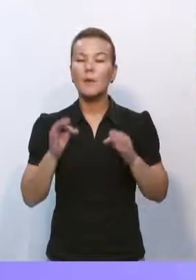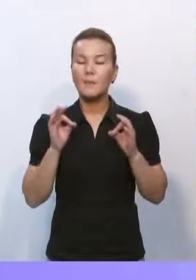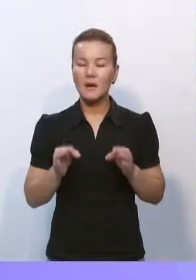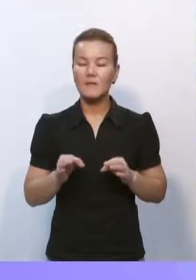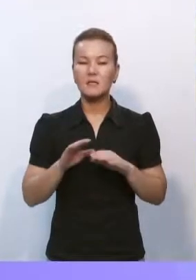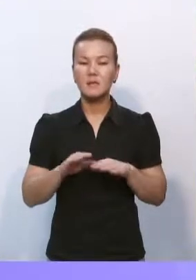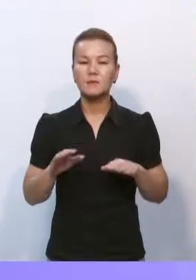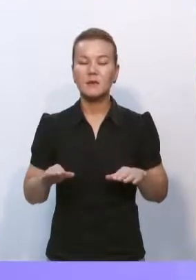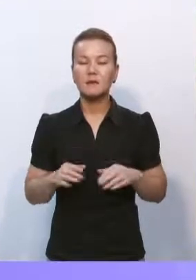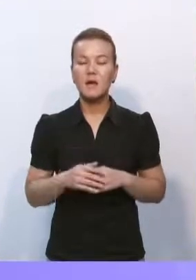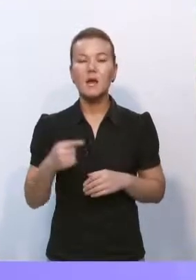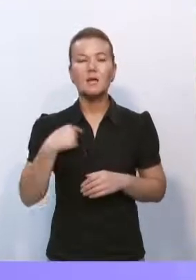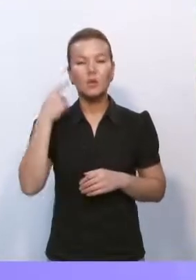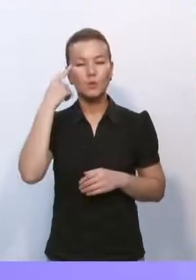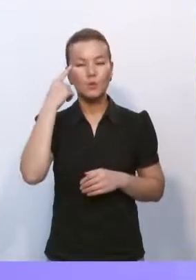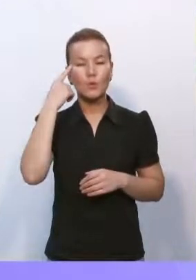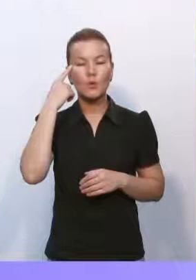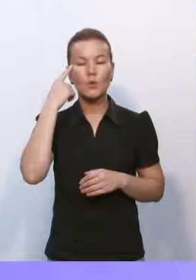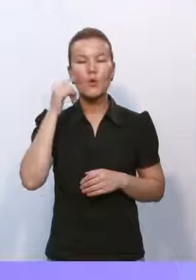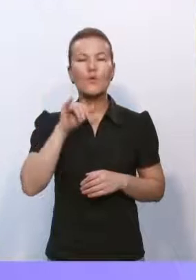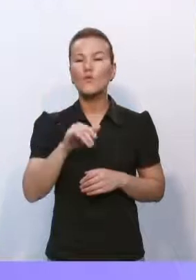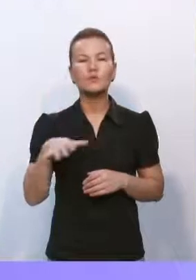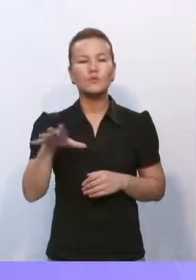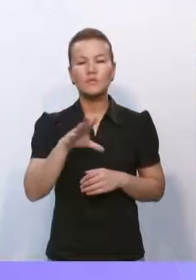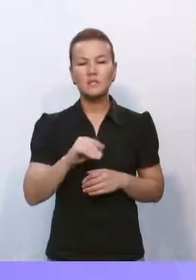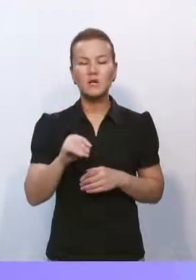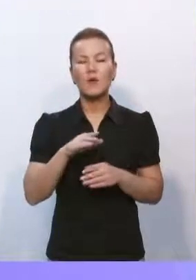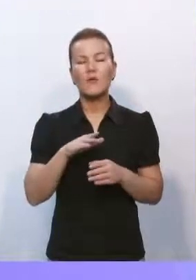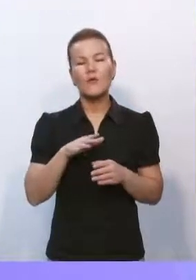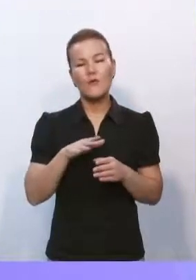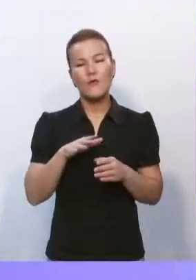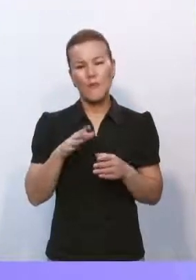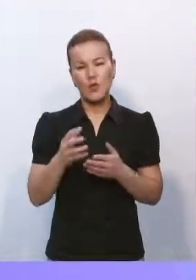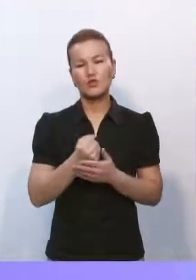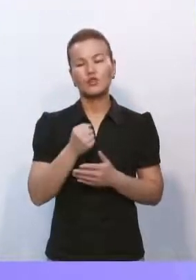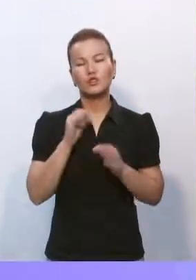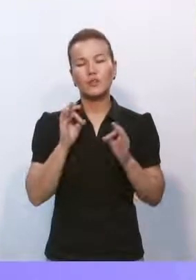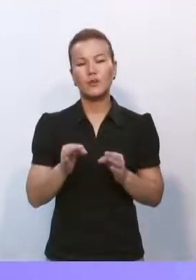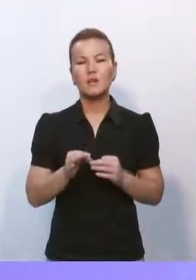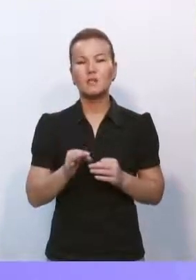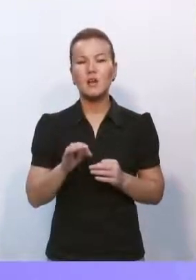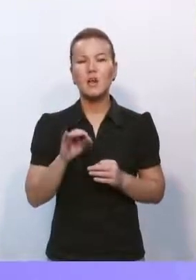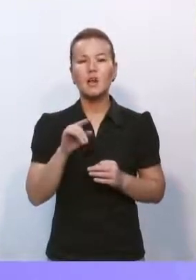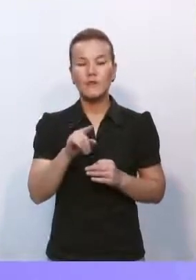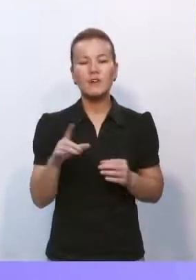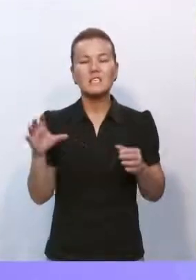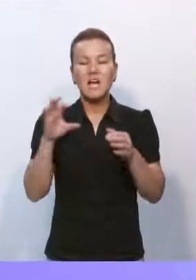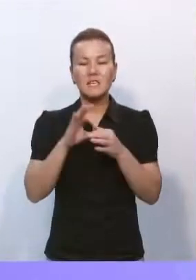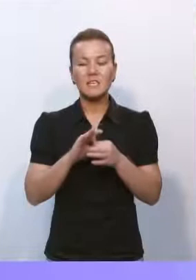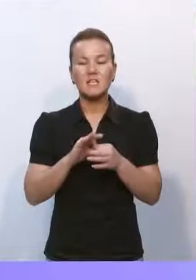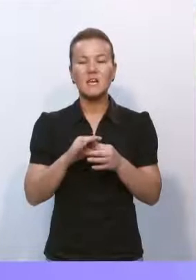Правильно, ребята. Я думаю, у вас у всех получилось верно, и вы